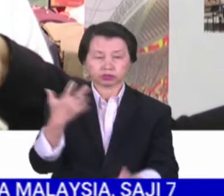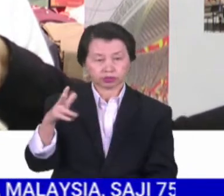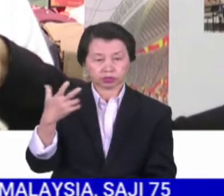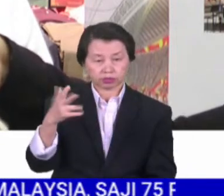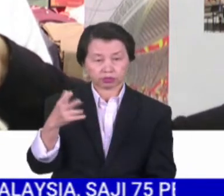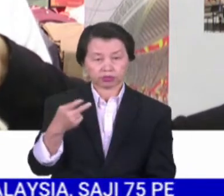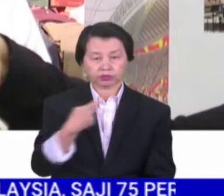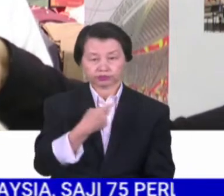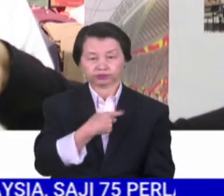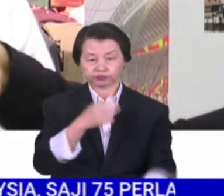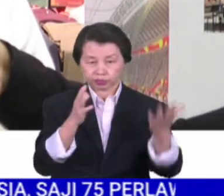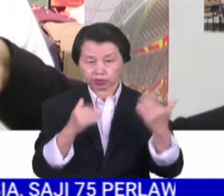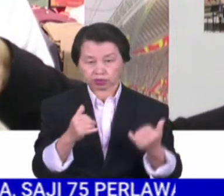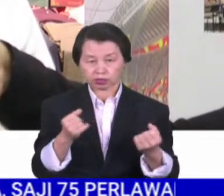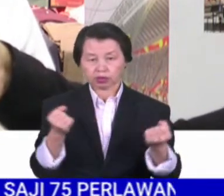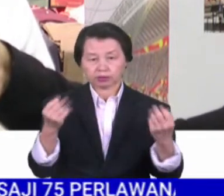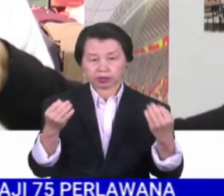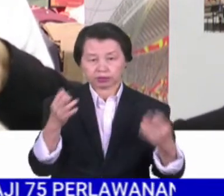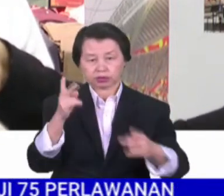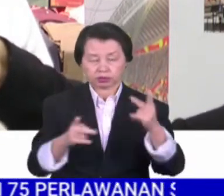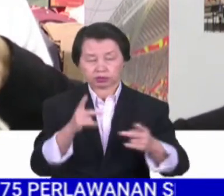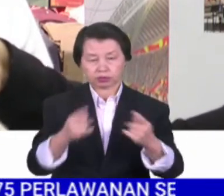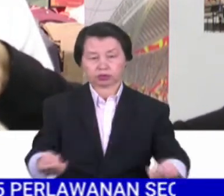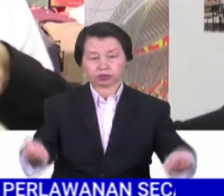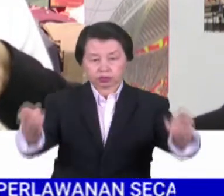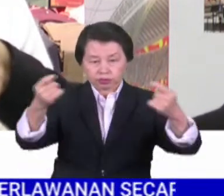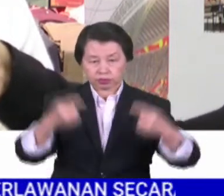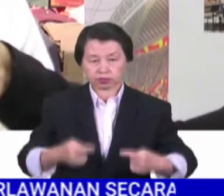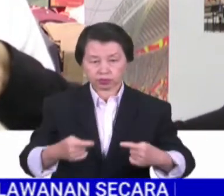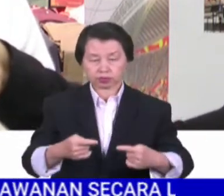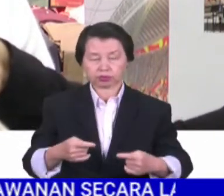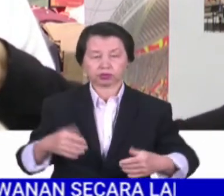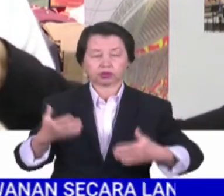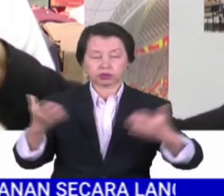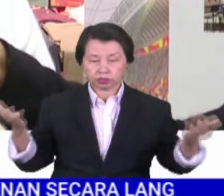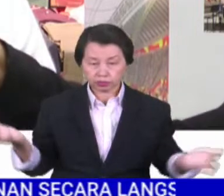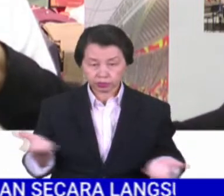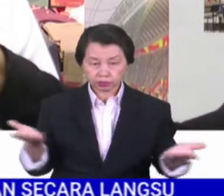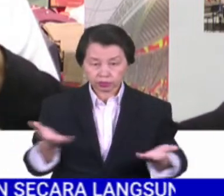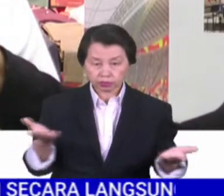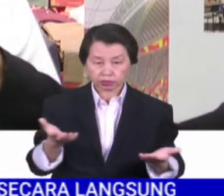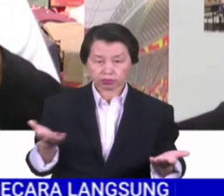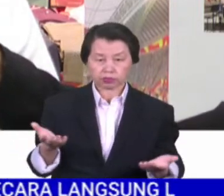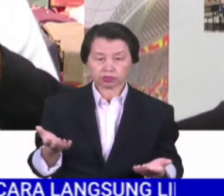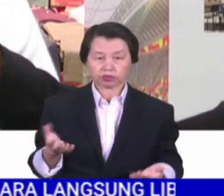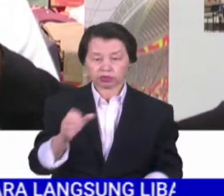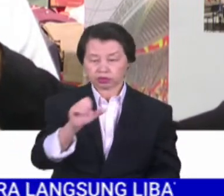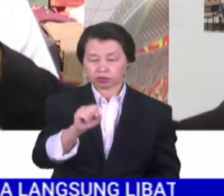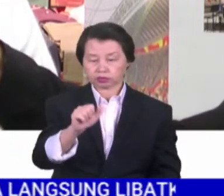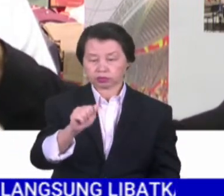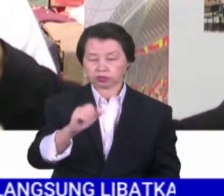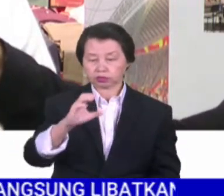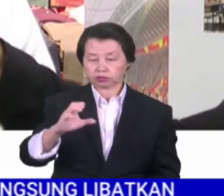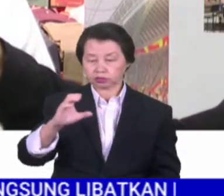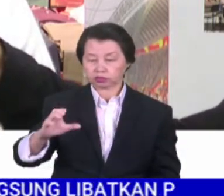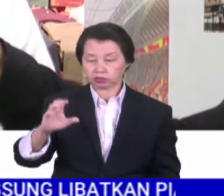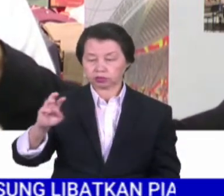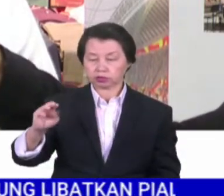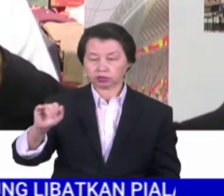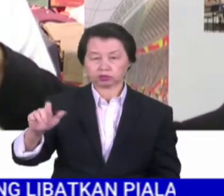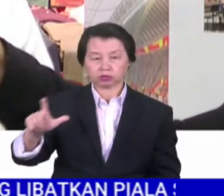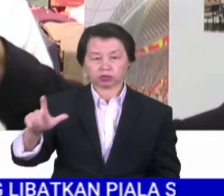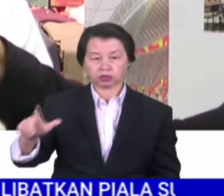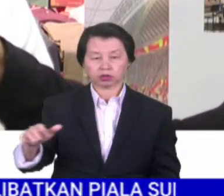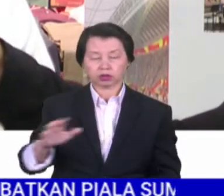harap beberapa ramai orang datang ke premis ini, SACC Mall, supaya kita dapat